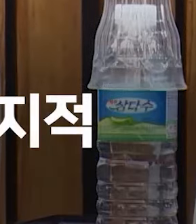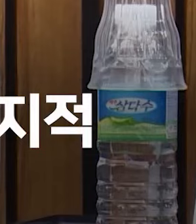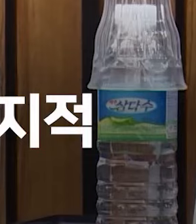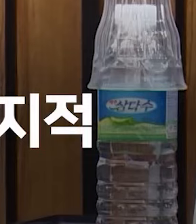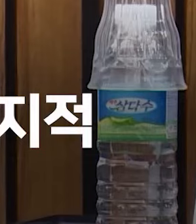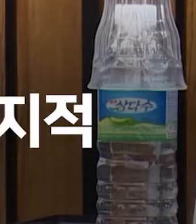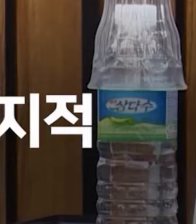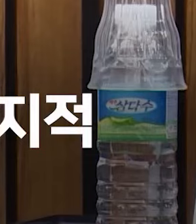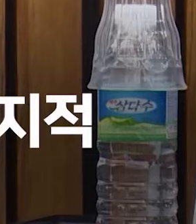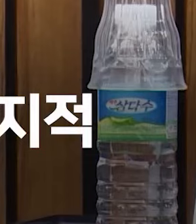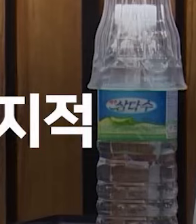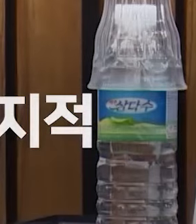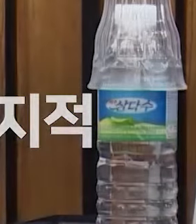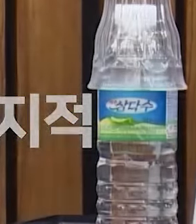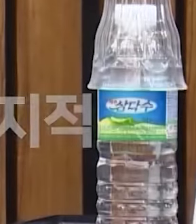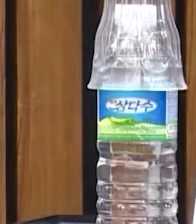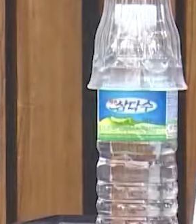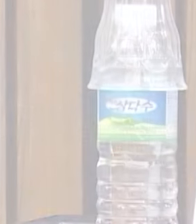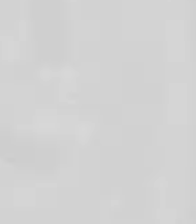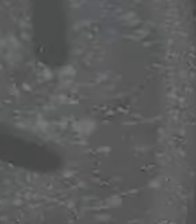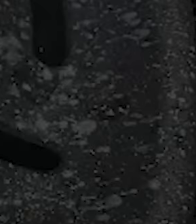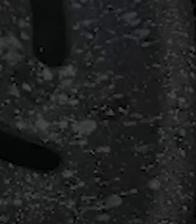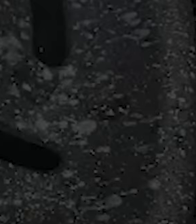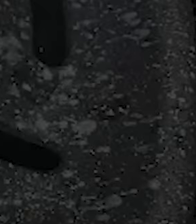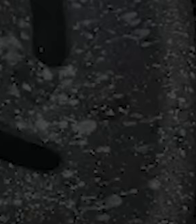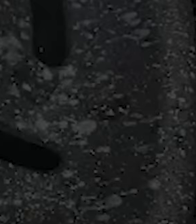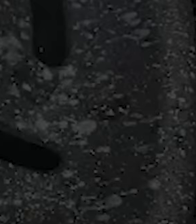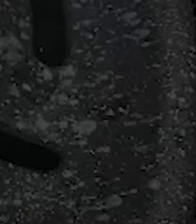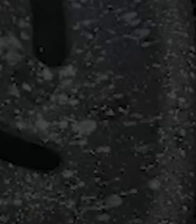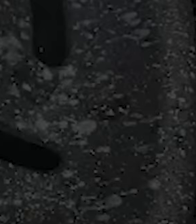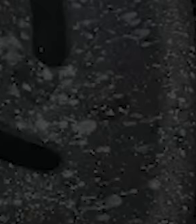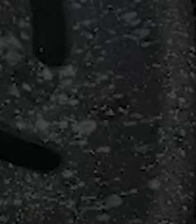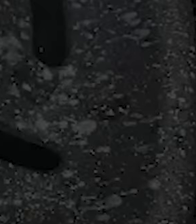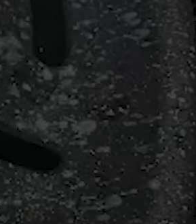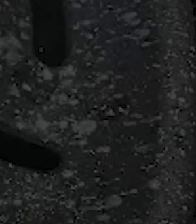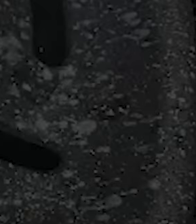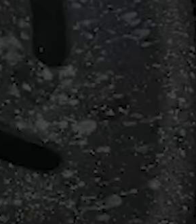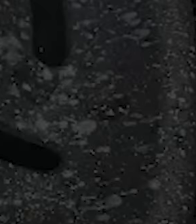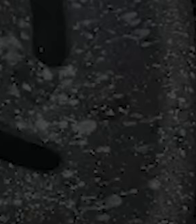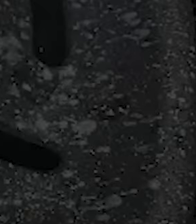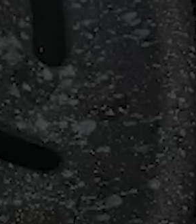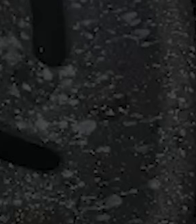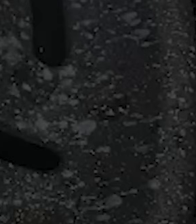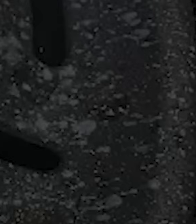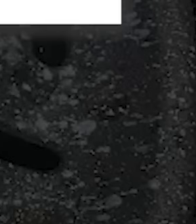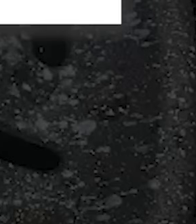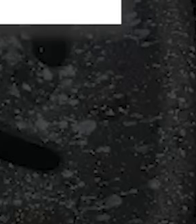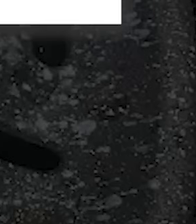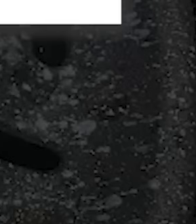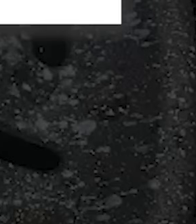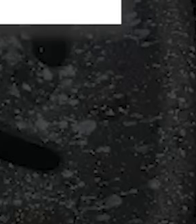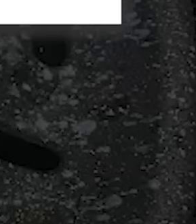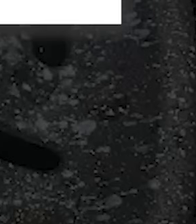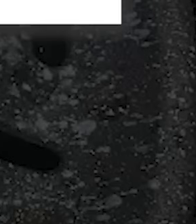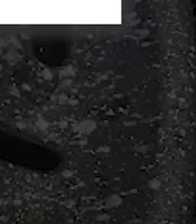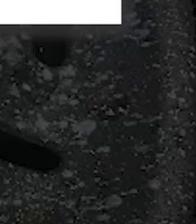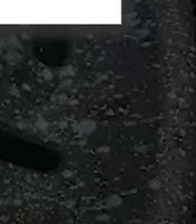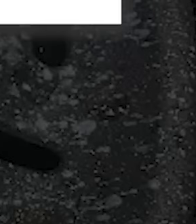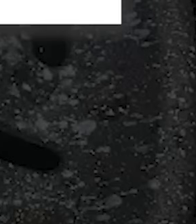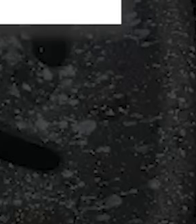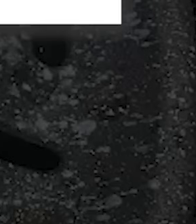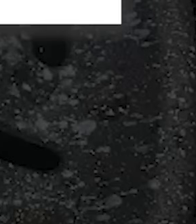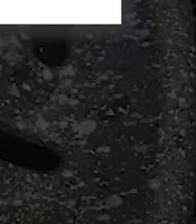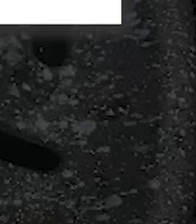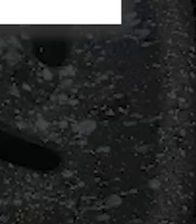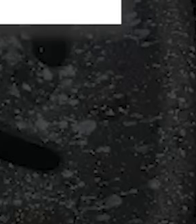지적이 네티즌들 사이에서 잇따라 나왔습니다. 비계 삼겹살을 먹는 게 제주도의 식문화라는 것인가? 제주도에서는 돼지고기를 먹을